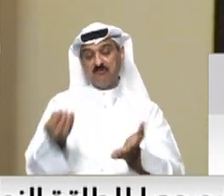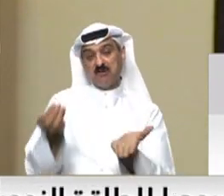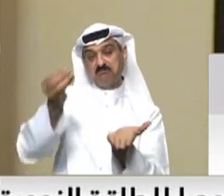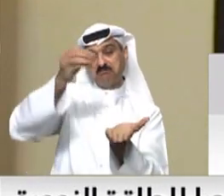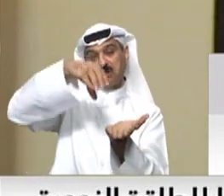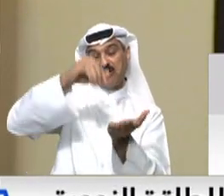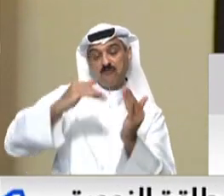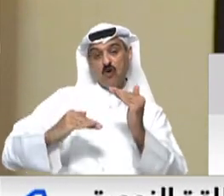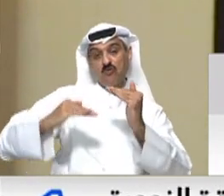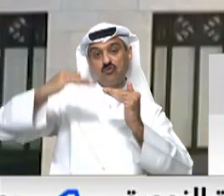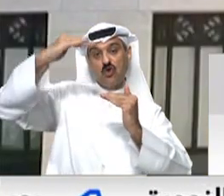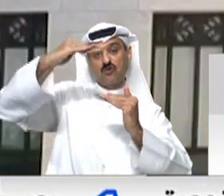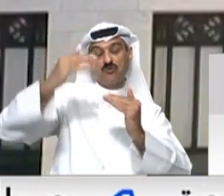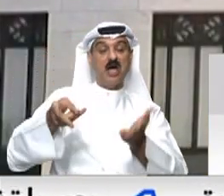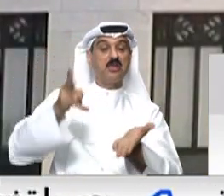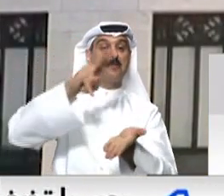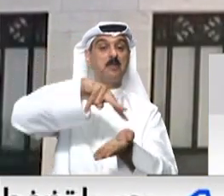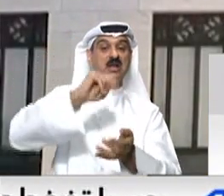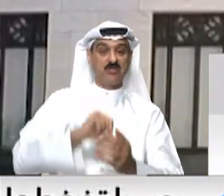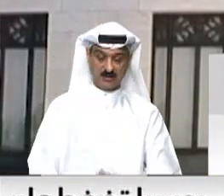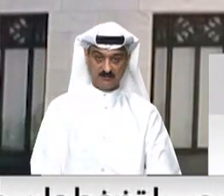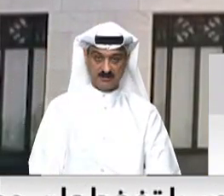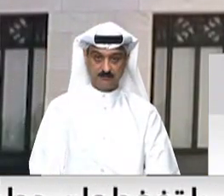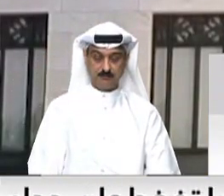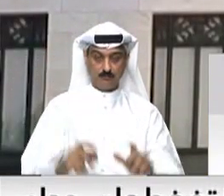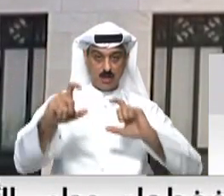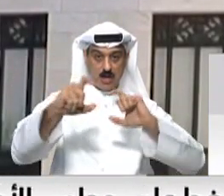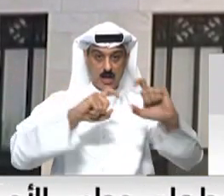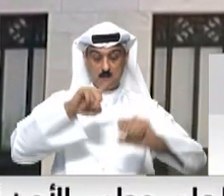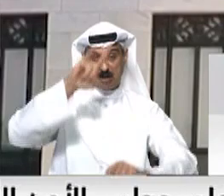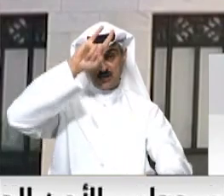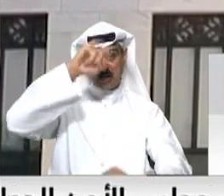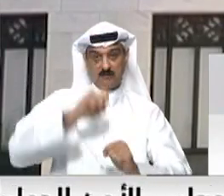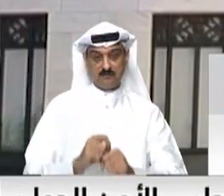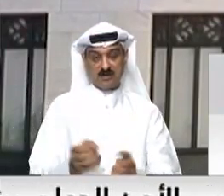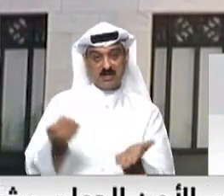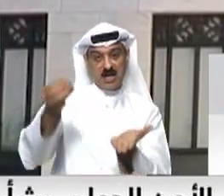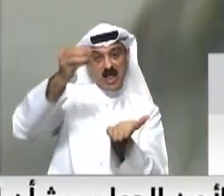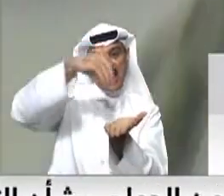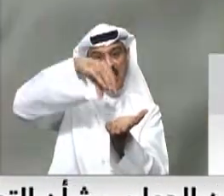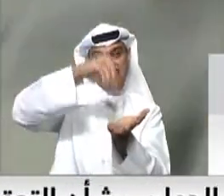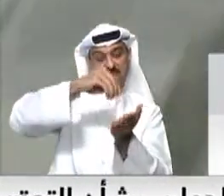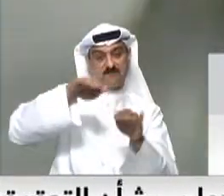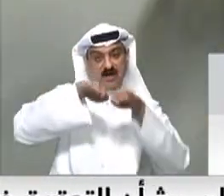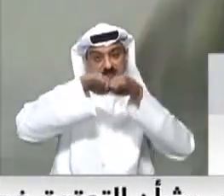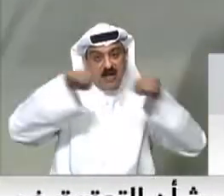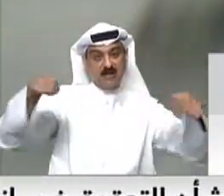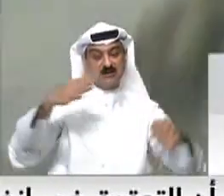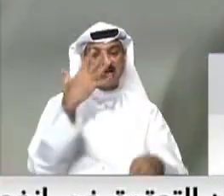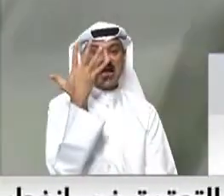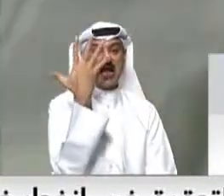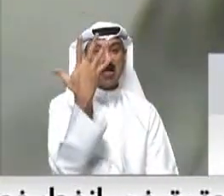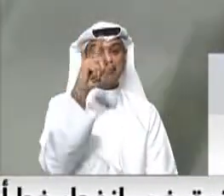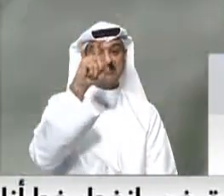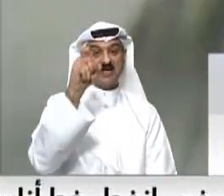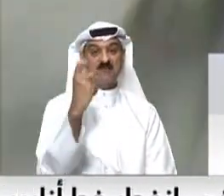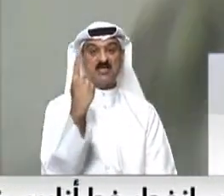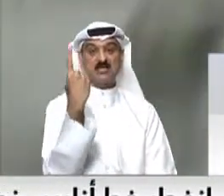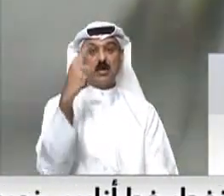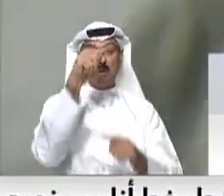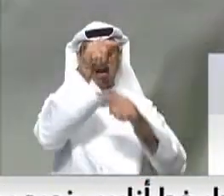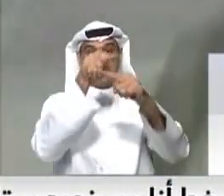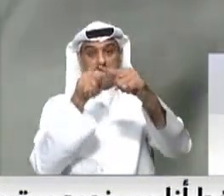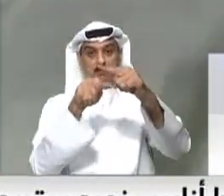رفع اسعار الفائده تحرك بن الفيدراليه ترك سعر الفائده القياسي عند حوالي 5.1%